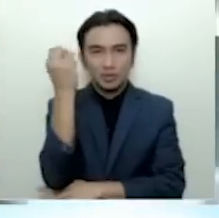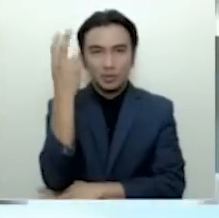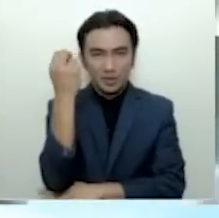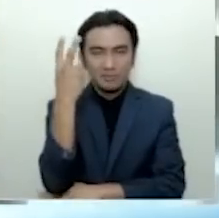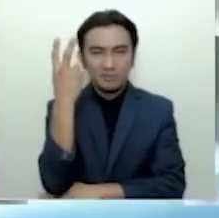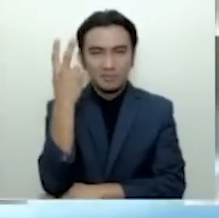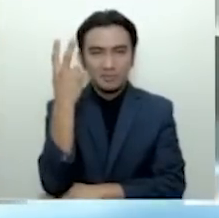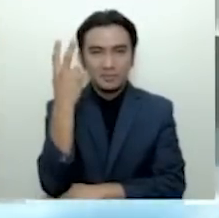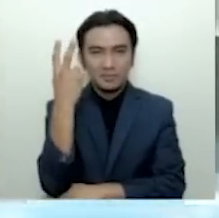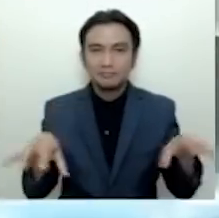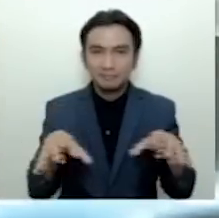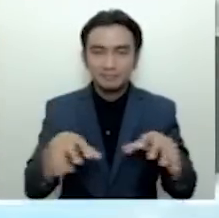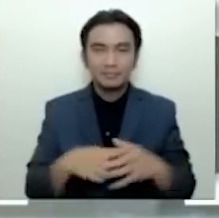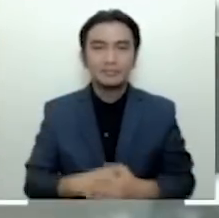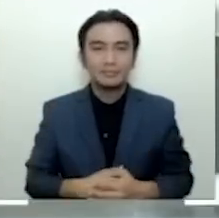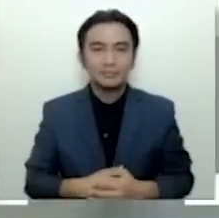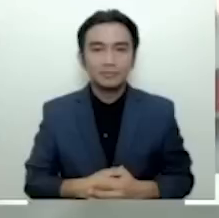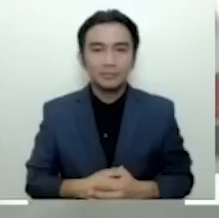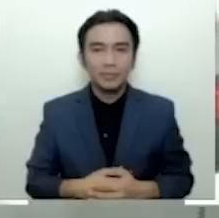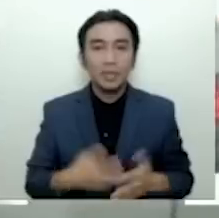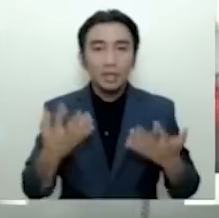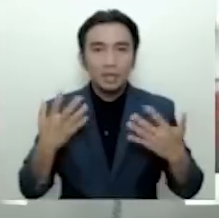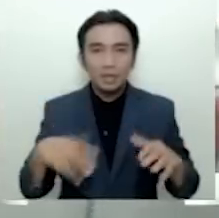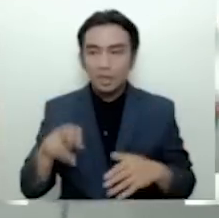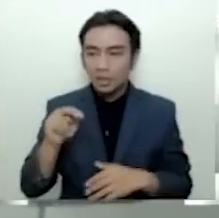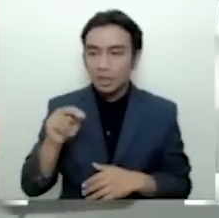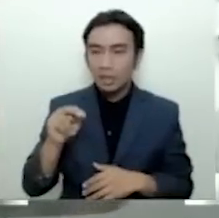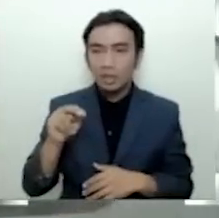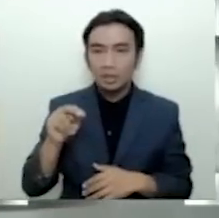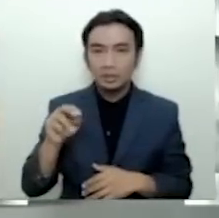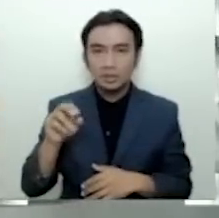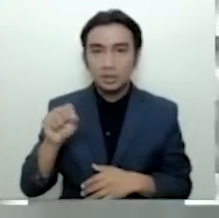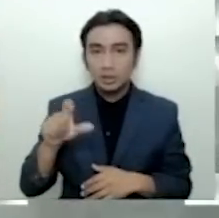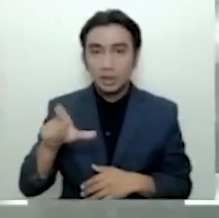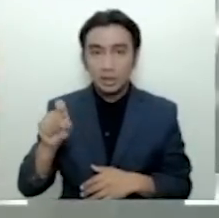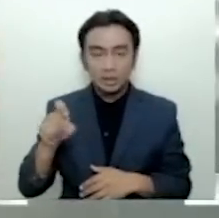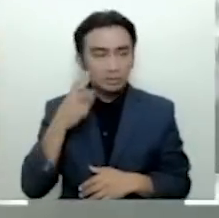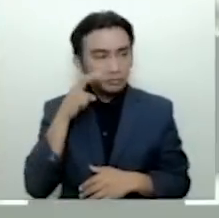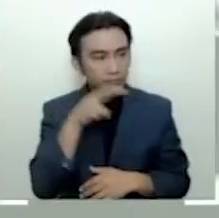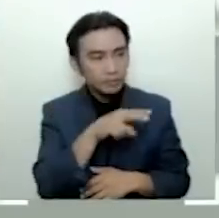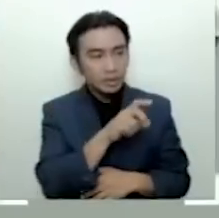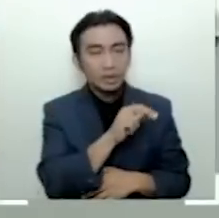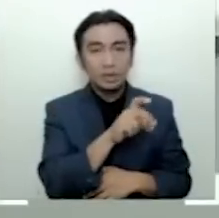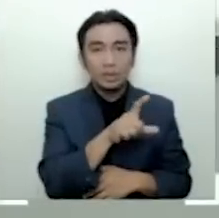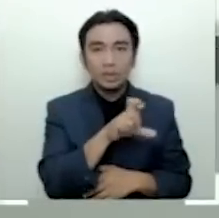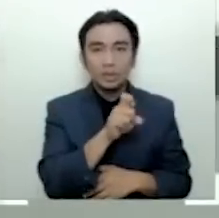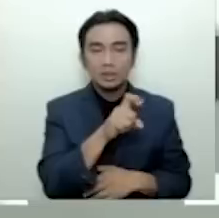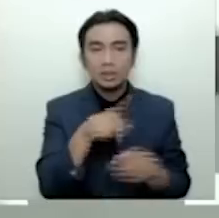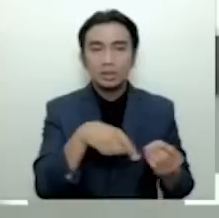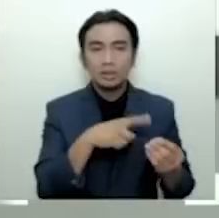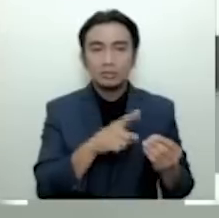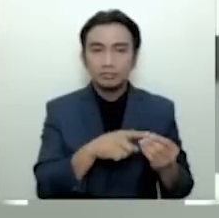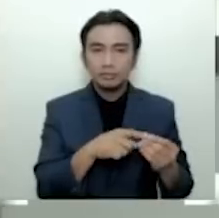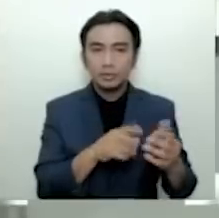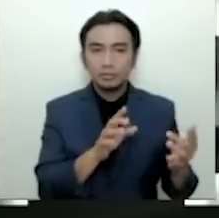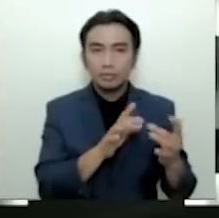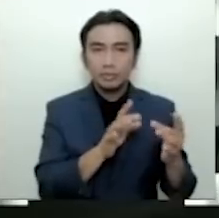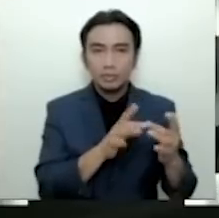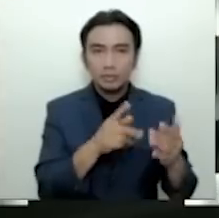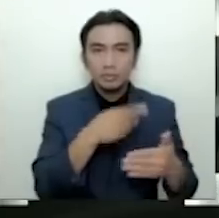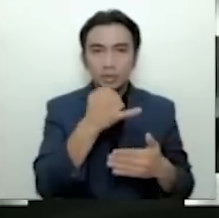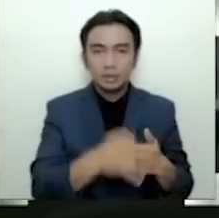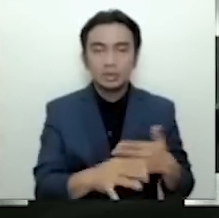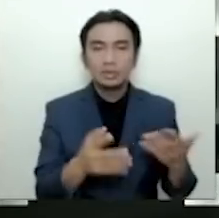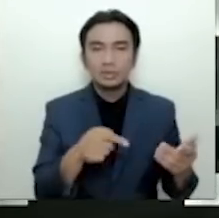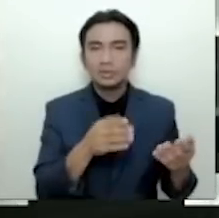SLEX, sinilip din namin ang bagong bukas na NLEX Connector Project sa Espanya sa Maynila. Mula